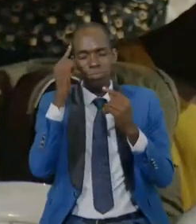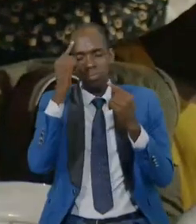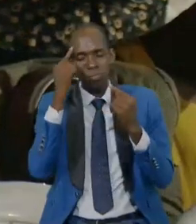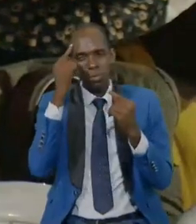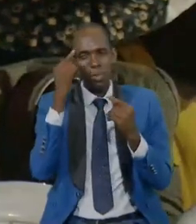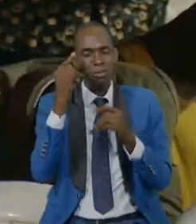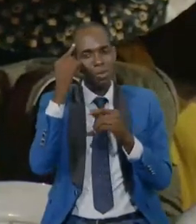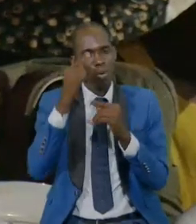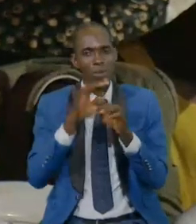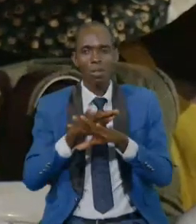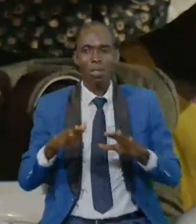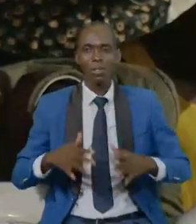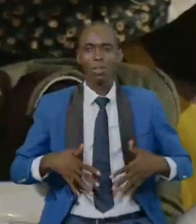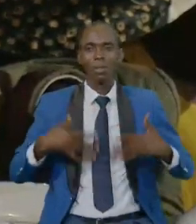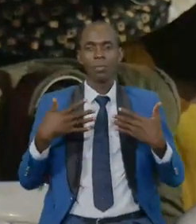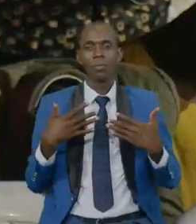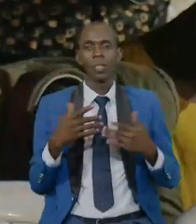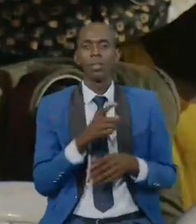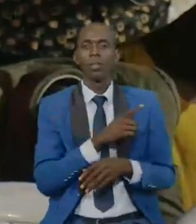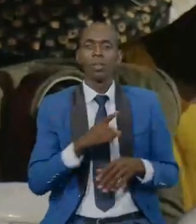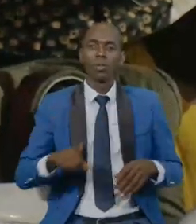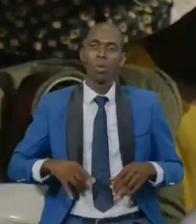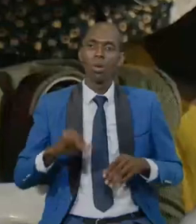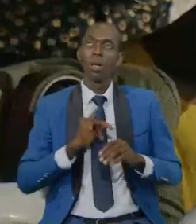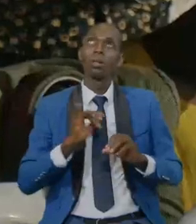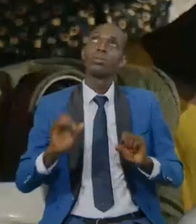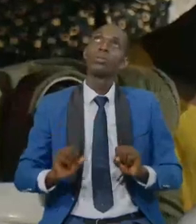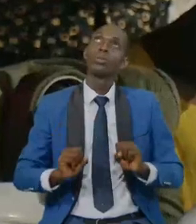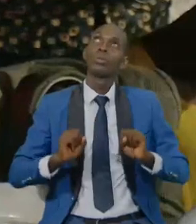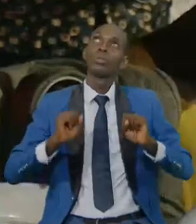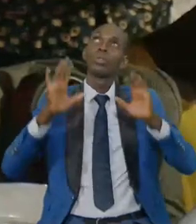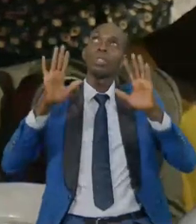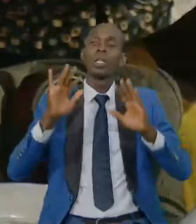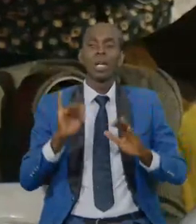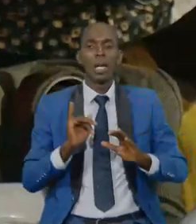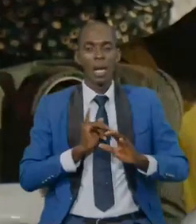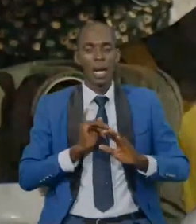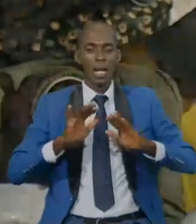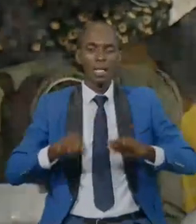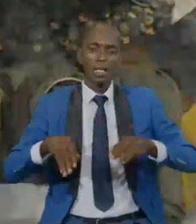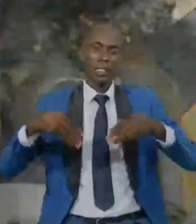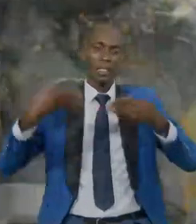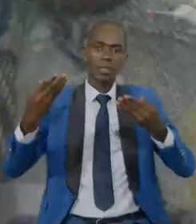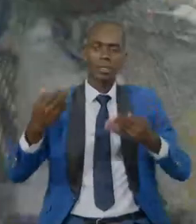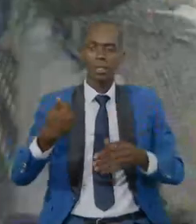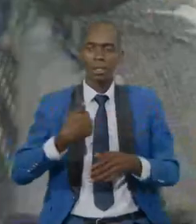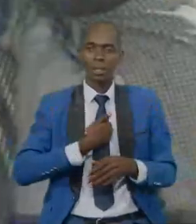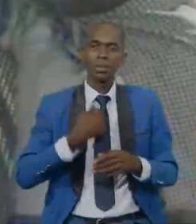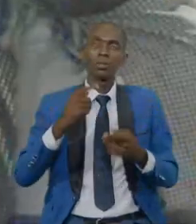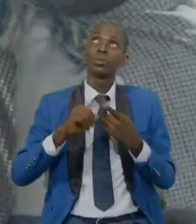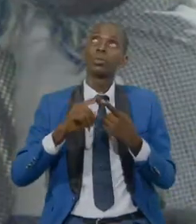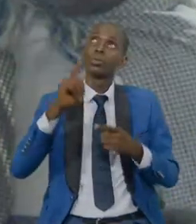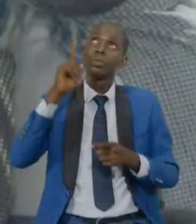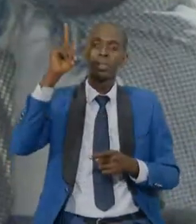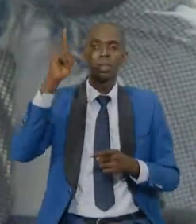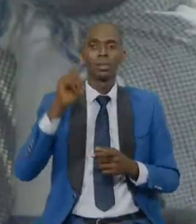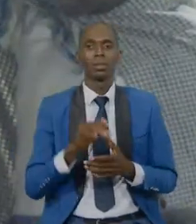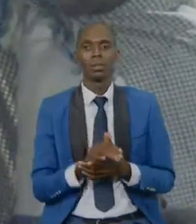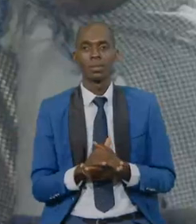vie irréfléchie. Seigneur, je me soumets à toi. Je me donne entièrement à